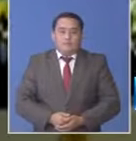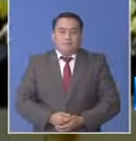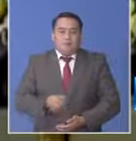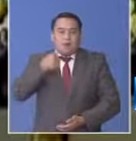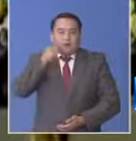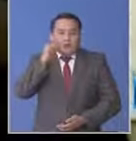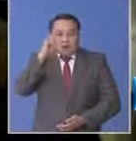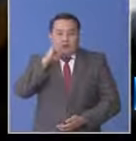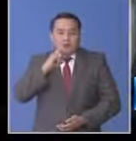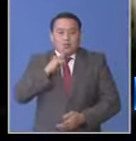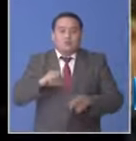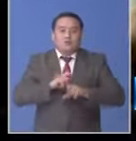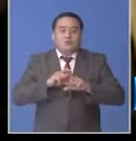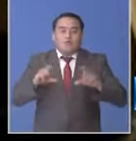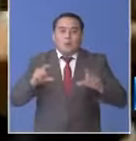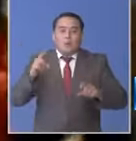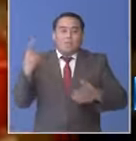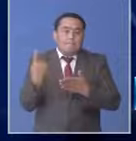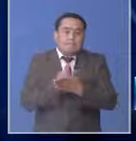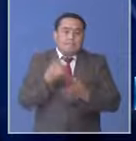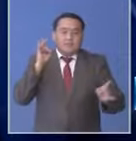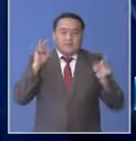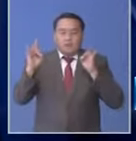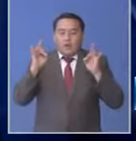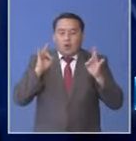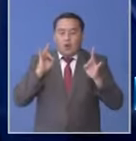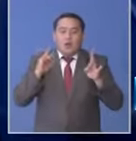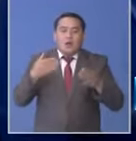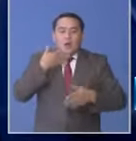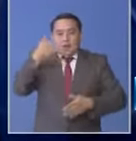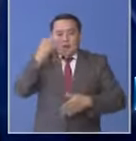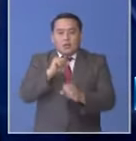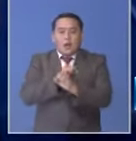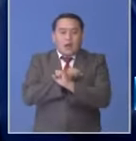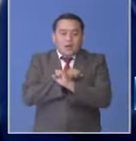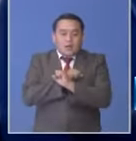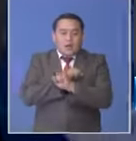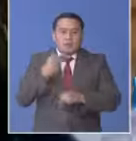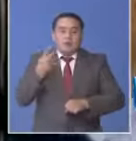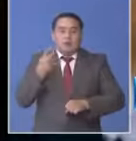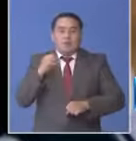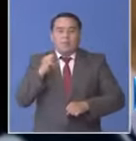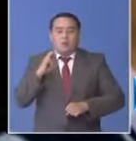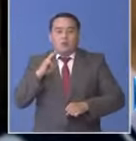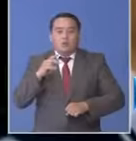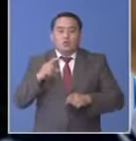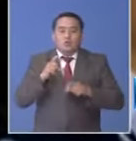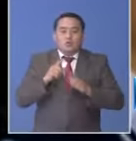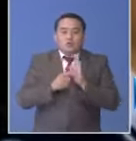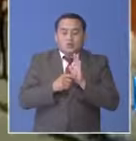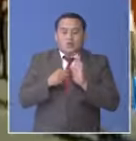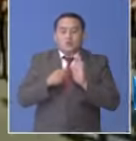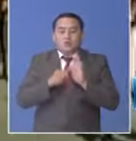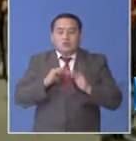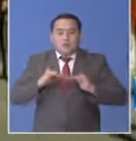Вчера во всех казахстанских школах прозвенел первый звонок. После летних каникул к занятиям приступили 2 миллиона 700 тысяч школьников.